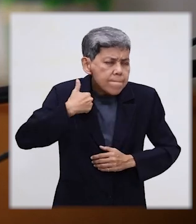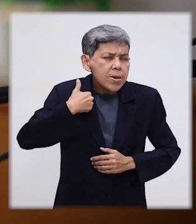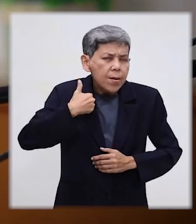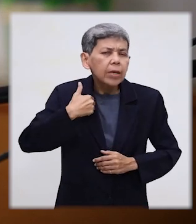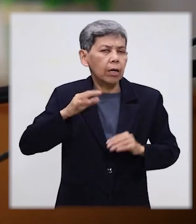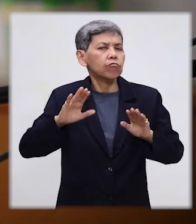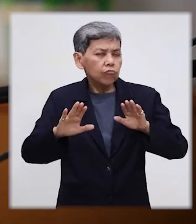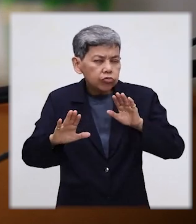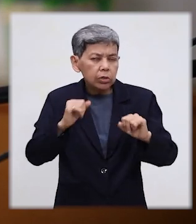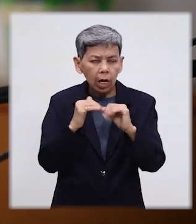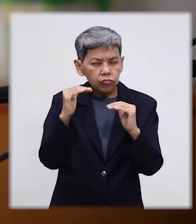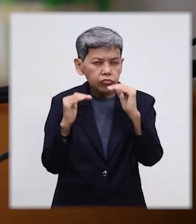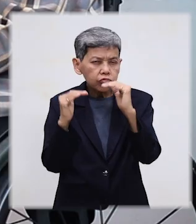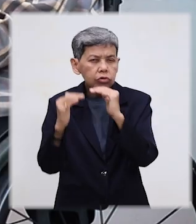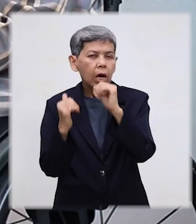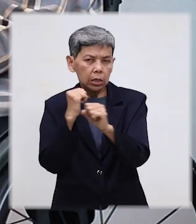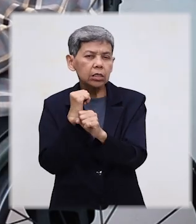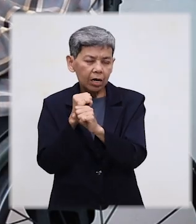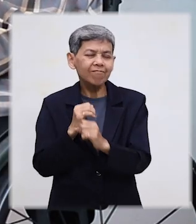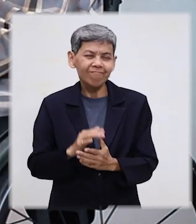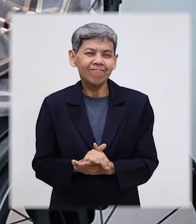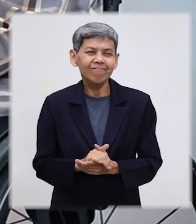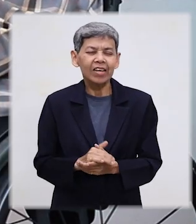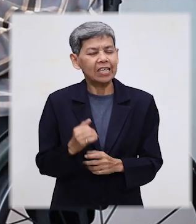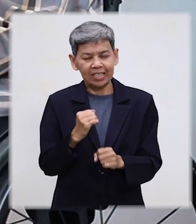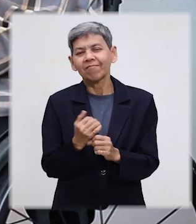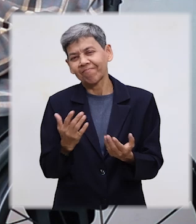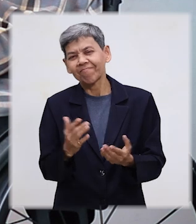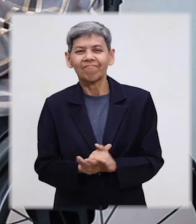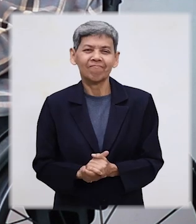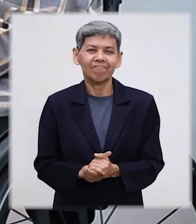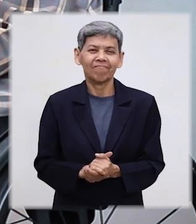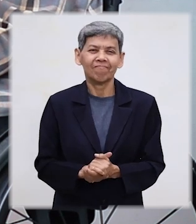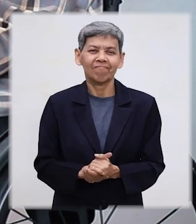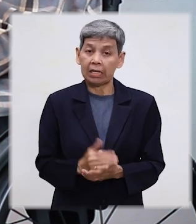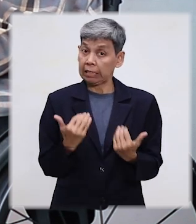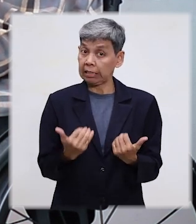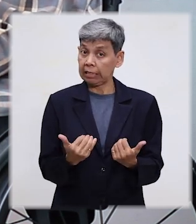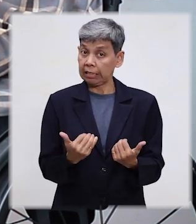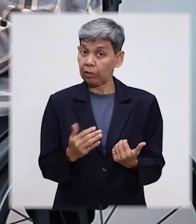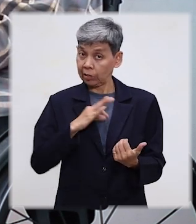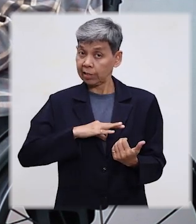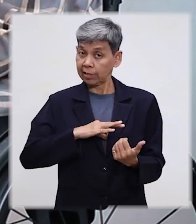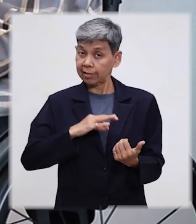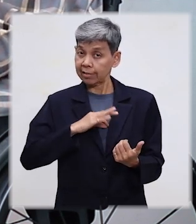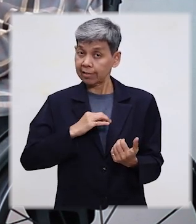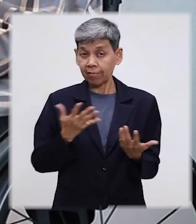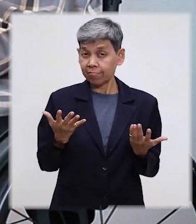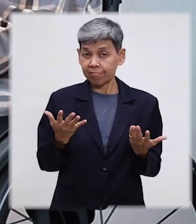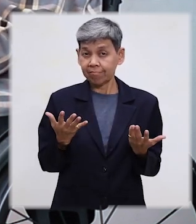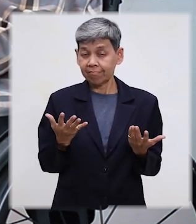จะแบบไปไม่ถูกเหมือนกัน แต่ตอนนี้ก็หาคำตอบยังไม่เจอหรือเจอไหม